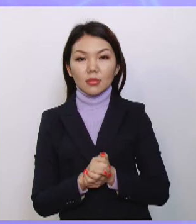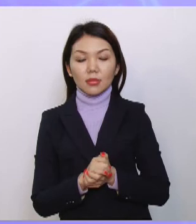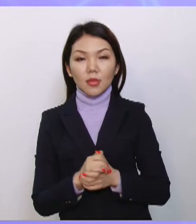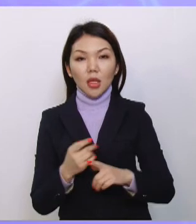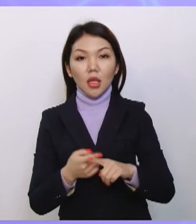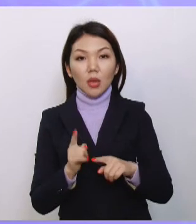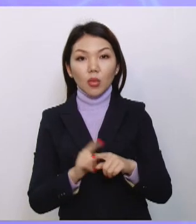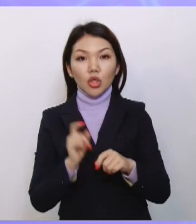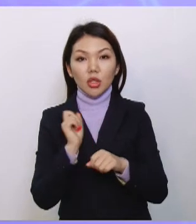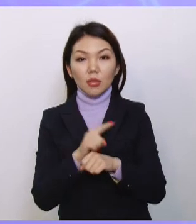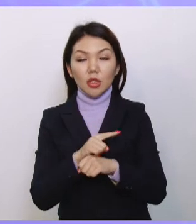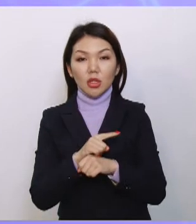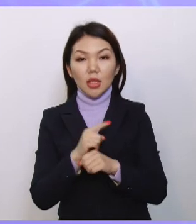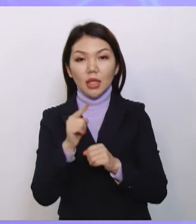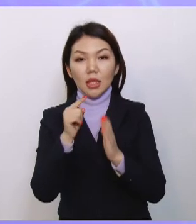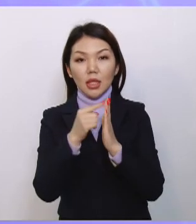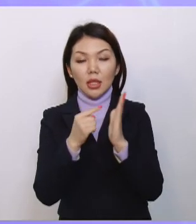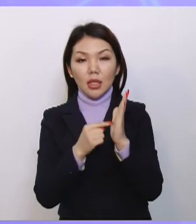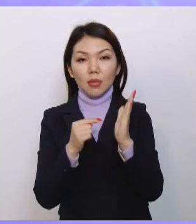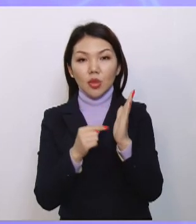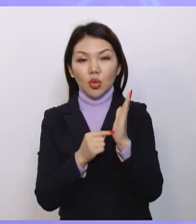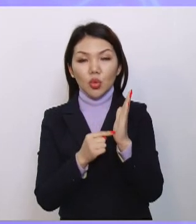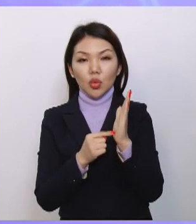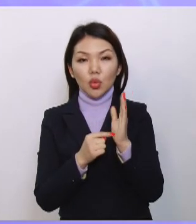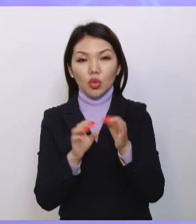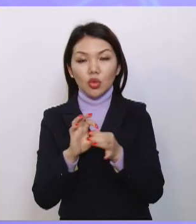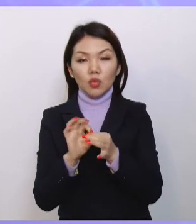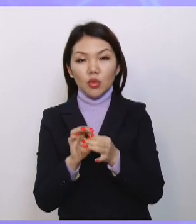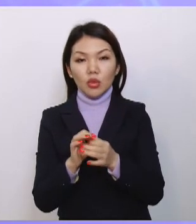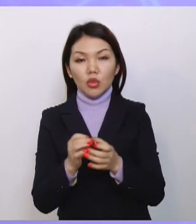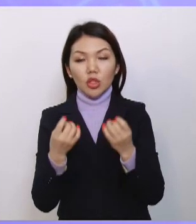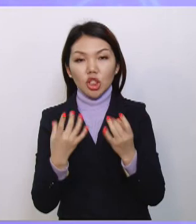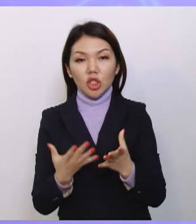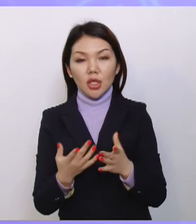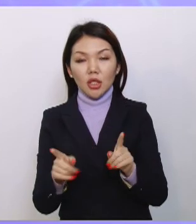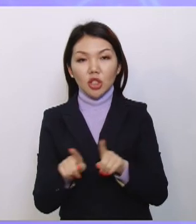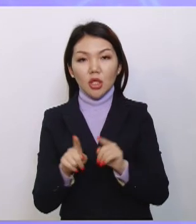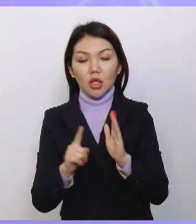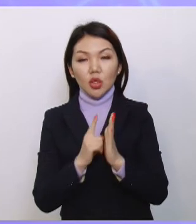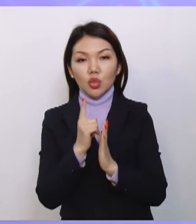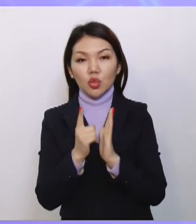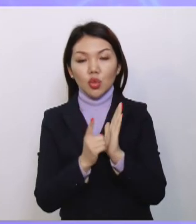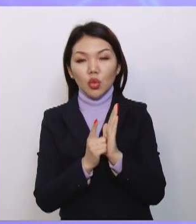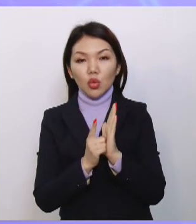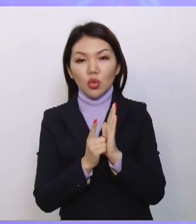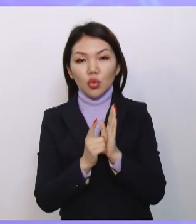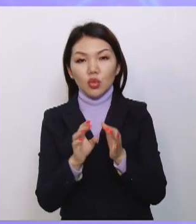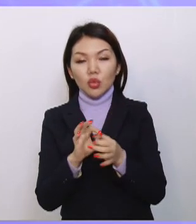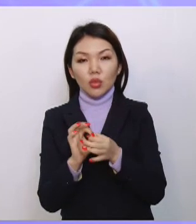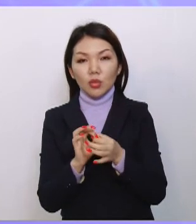Bul tapşırmada ilептүү сүйлөмдөрдү жай жана суроолуу сүйлөмдөргө айландырып жазгыла.